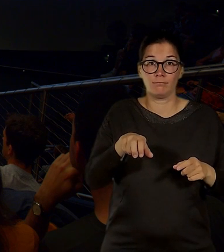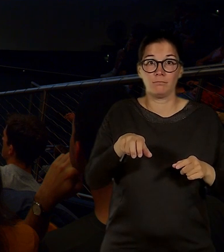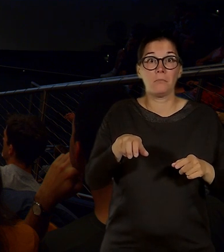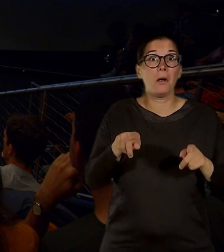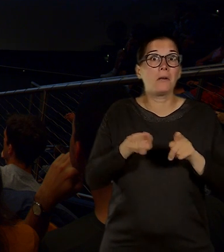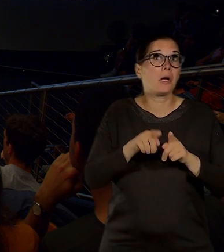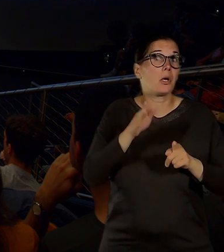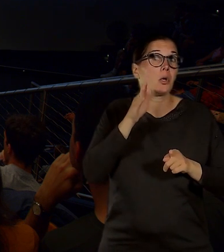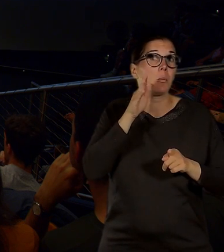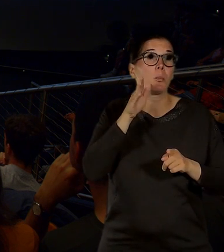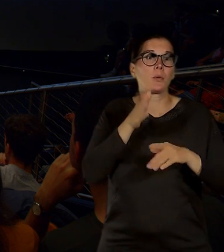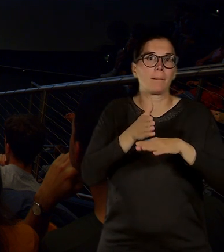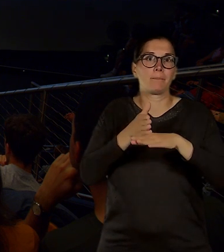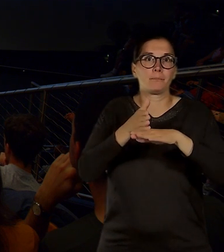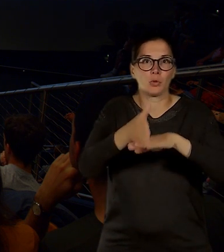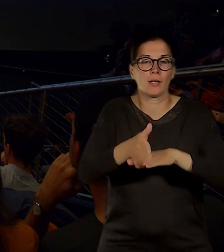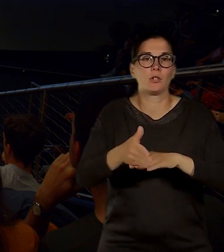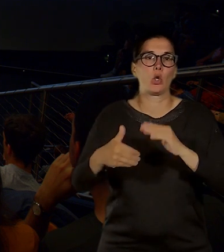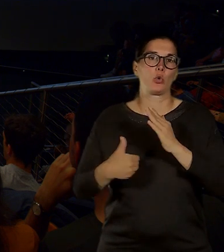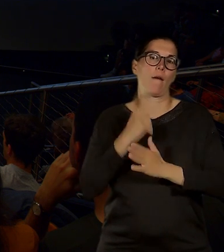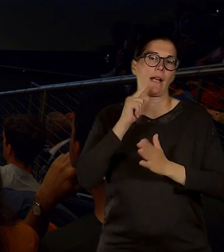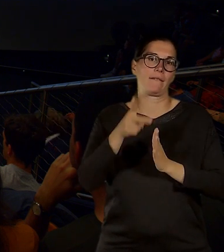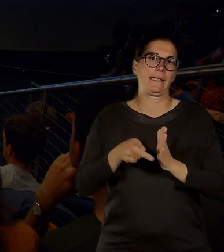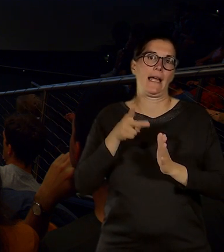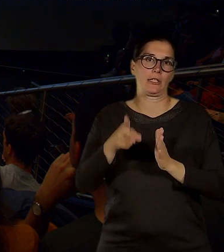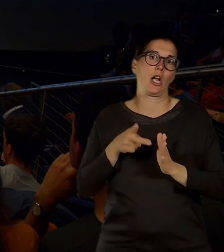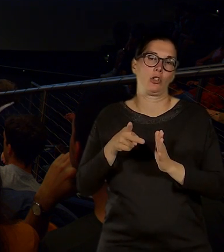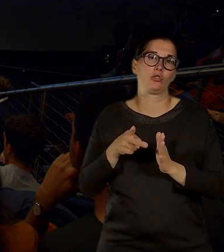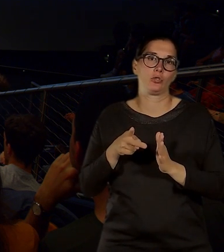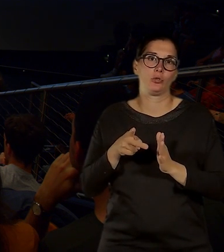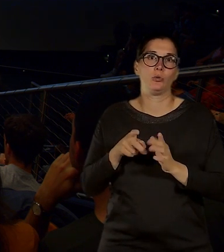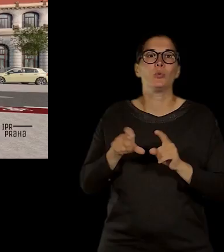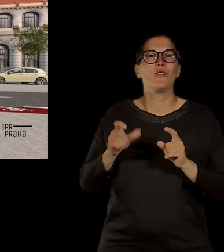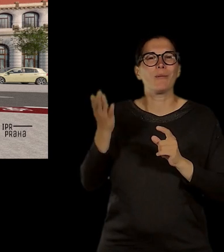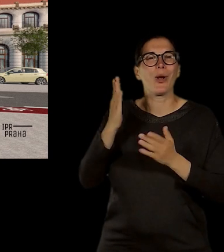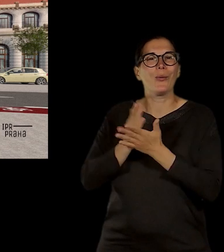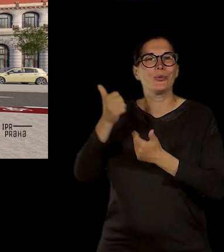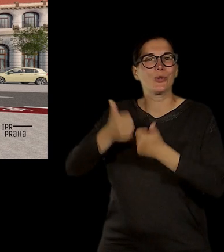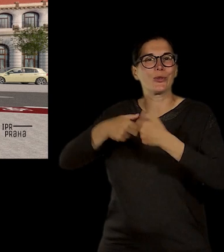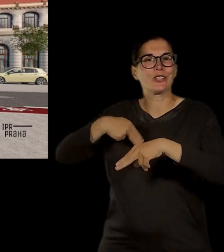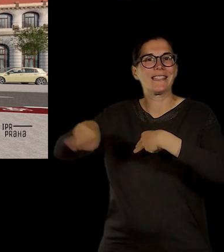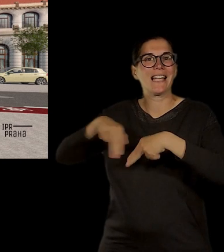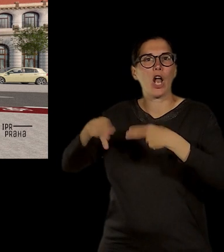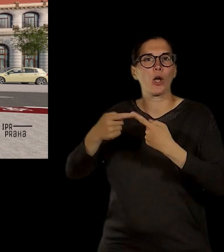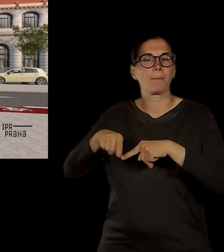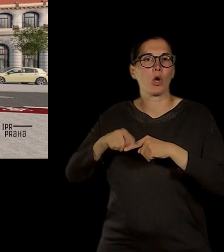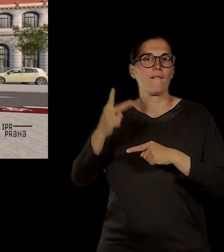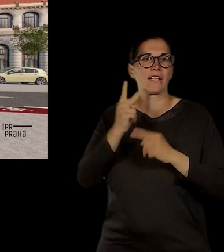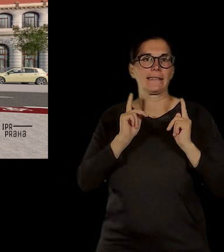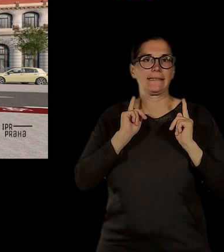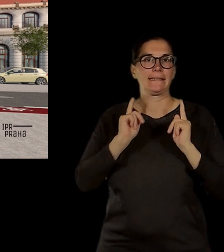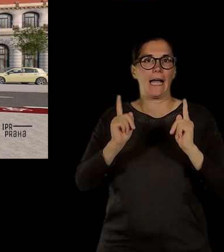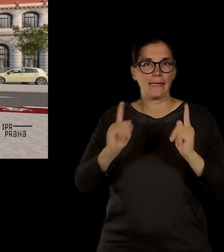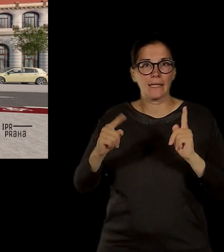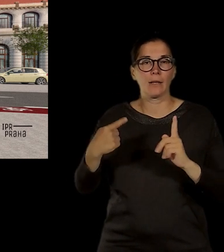vydáte skrze nový hlavák, respektive přes výsledek soutěžního dialogu na Vrchlického sady a novou urbovací